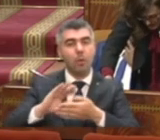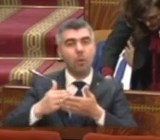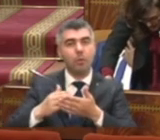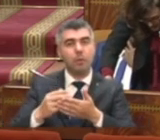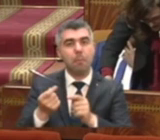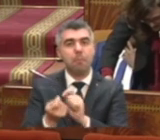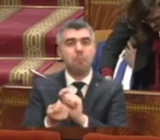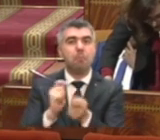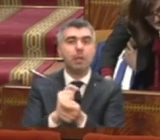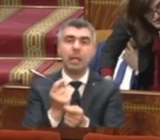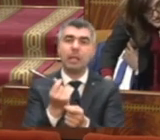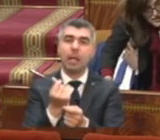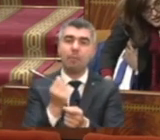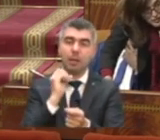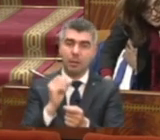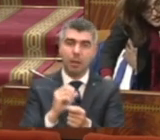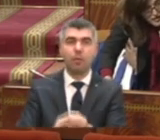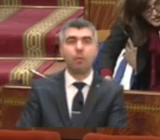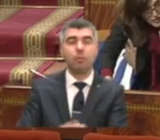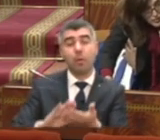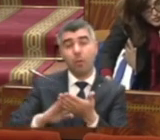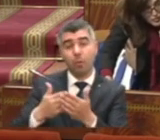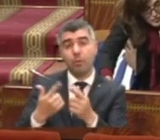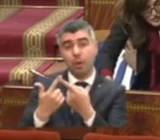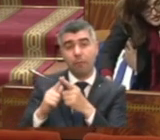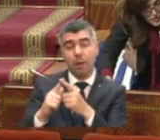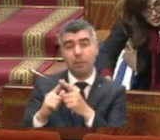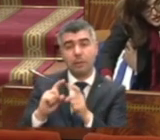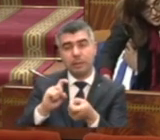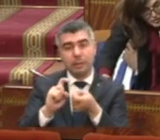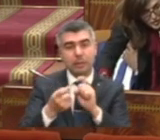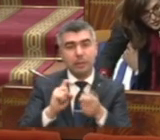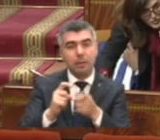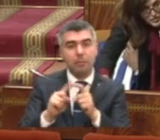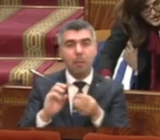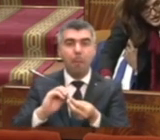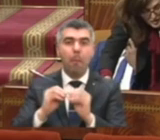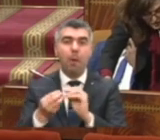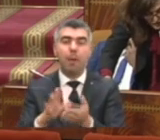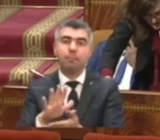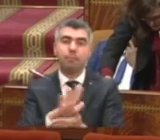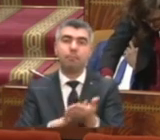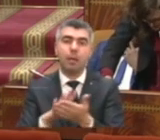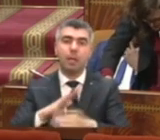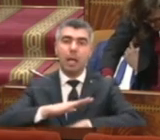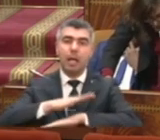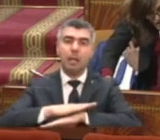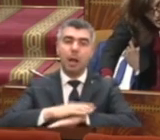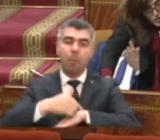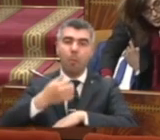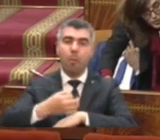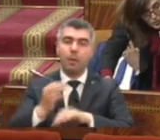الاسعار ديالها. كذلك حدثت نزاعات بين المهنيين والزبناء ديالهم لانهم ما قدروش يحترموا الالتزامات